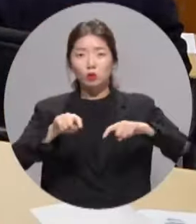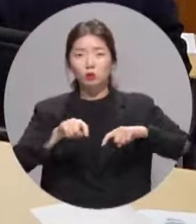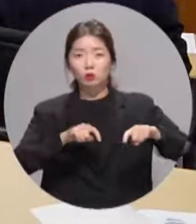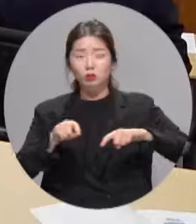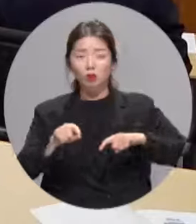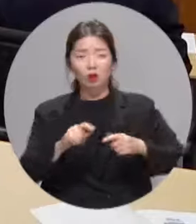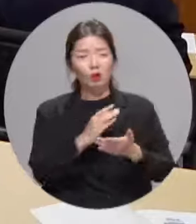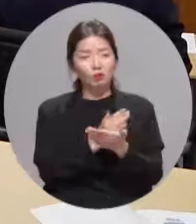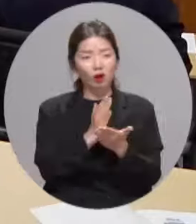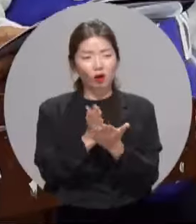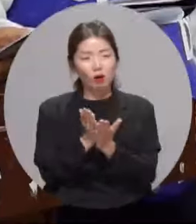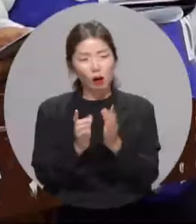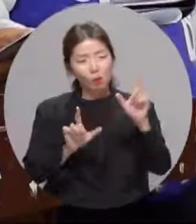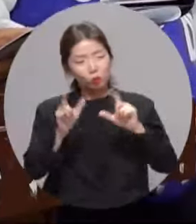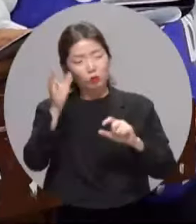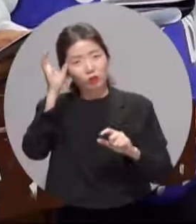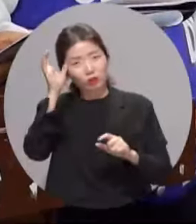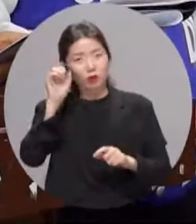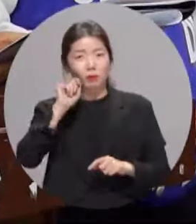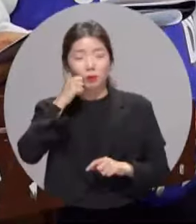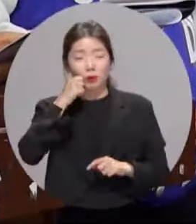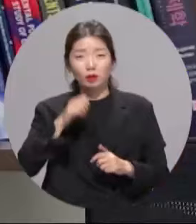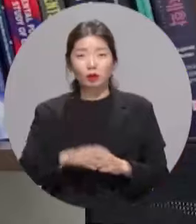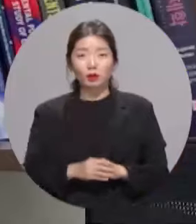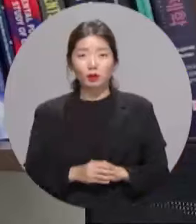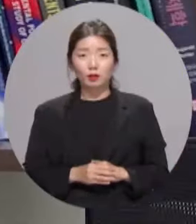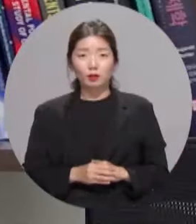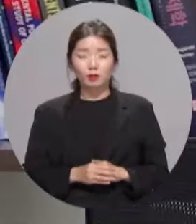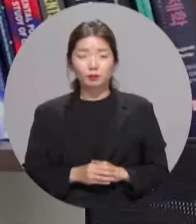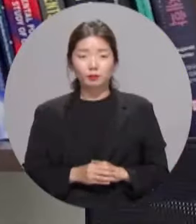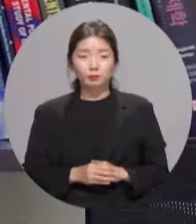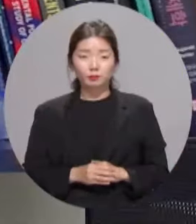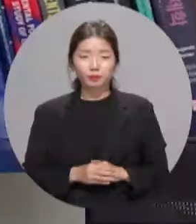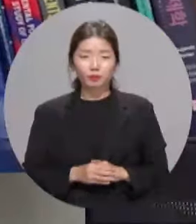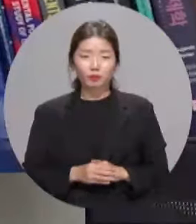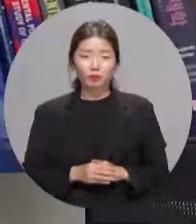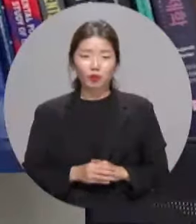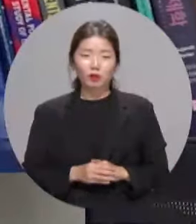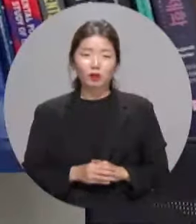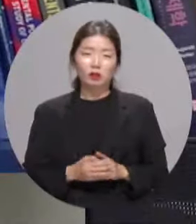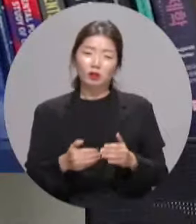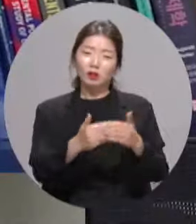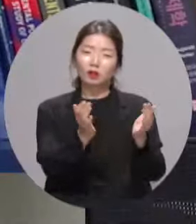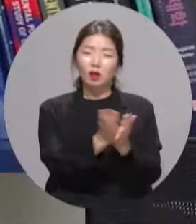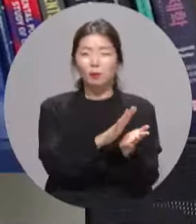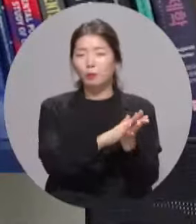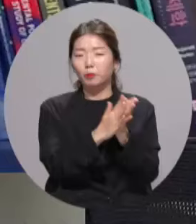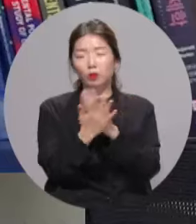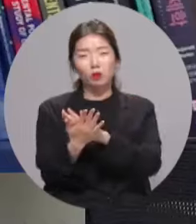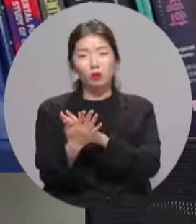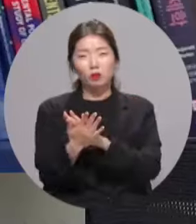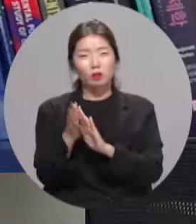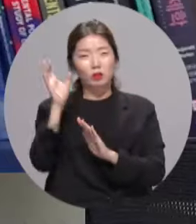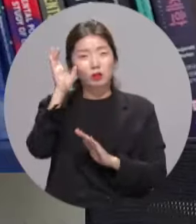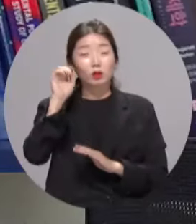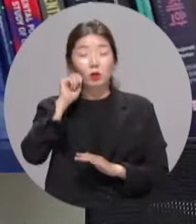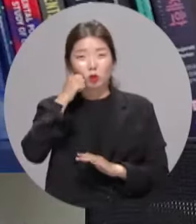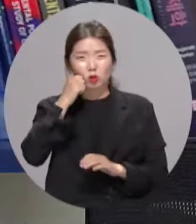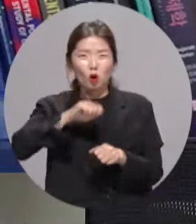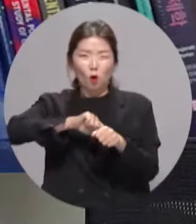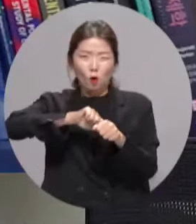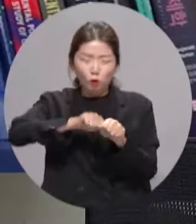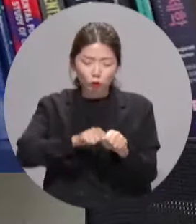의제 다양성을 기대하기 어려워지고 있습니다. 막연히 정당이 변화하기를 우리가 기대하기는 어려울 것 같아요.